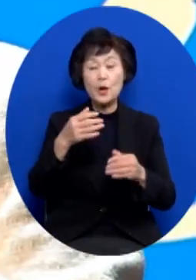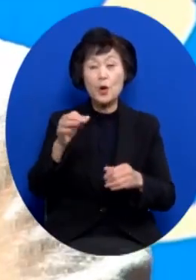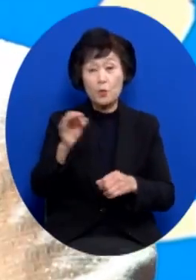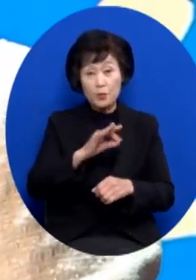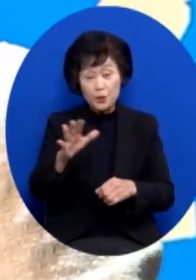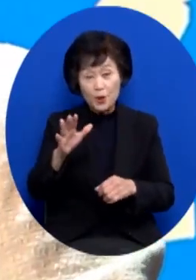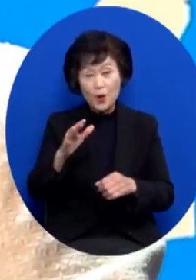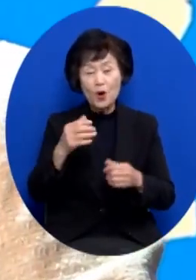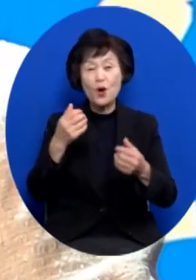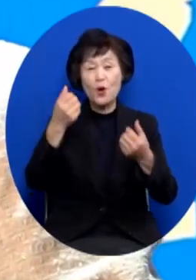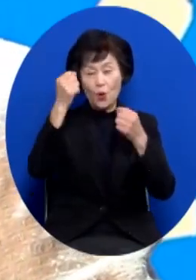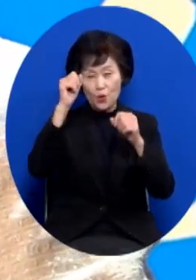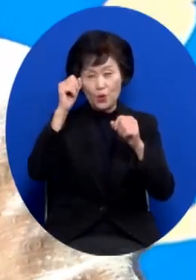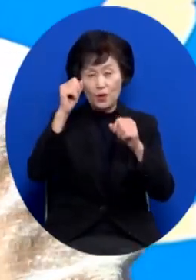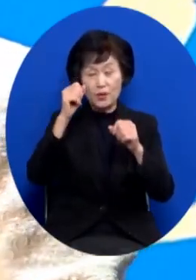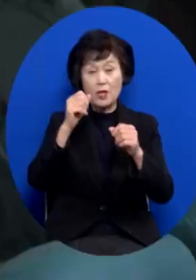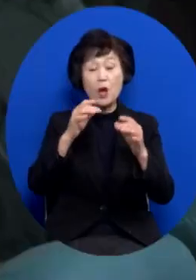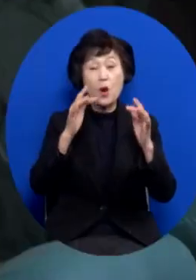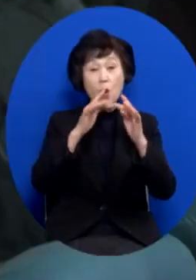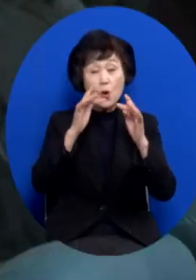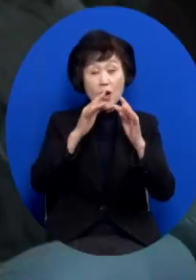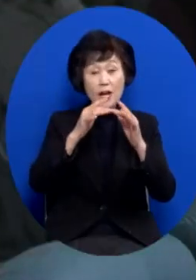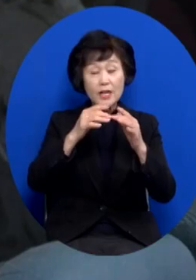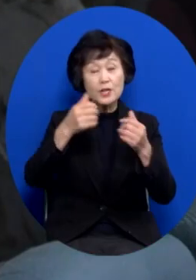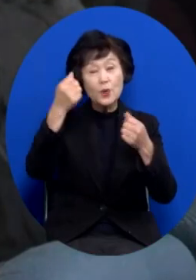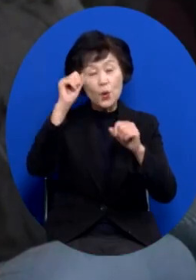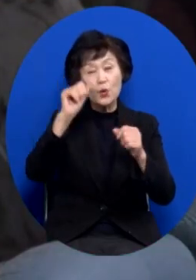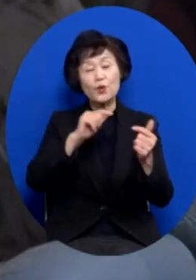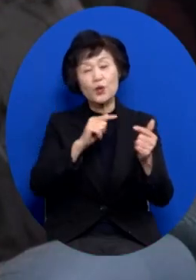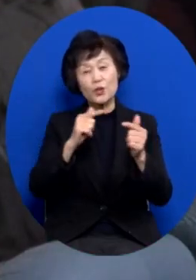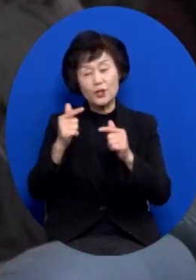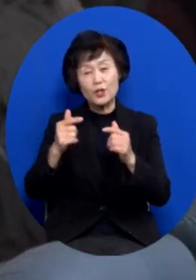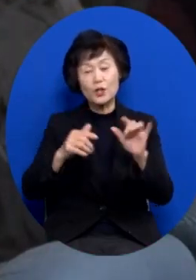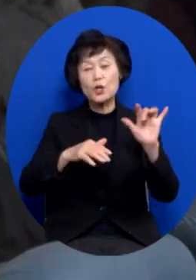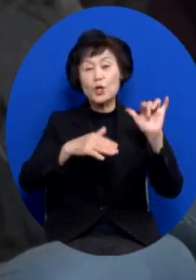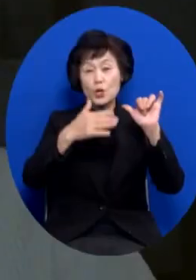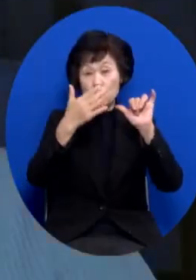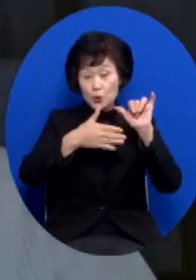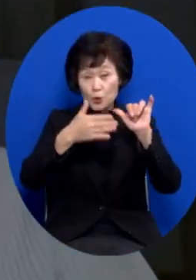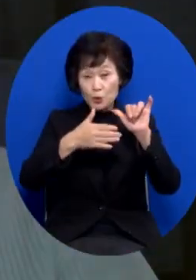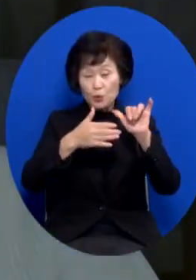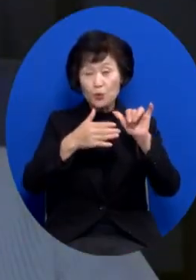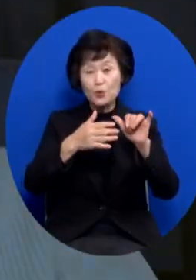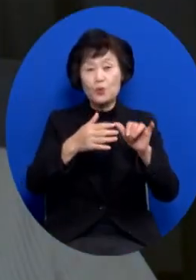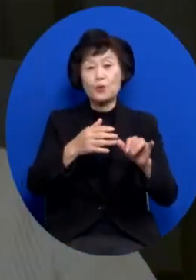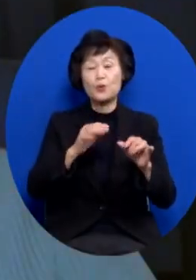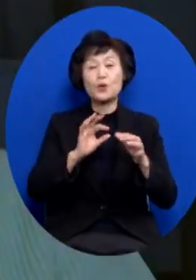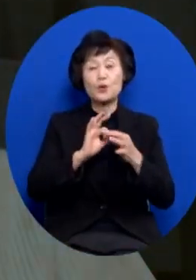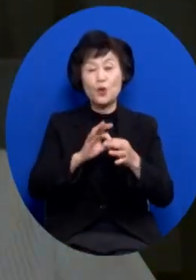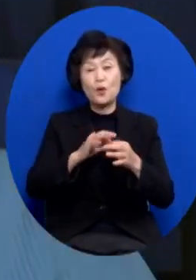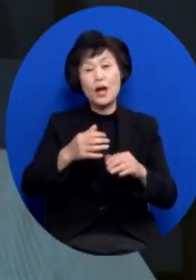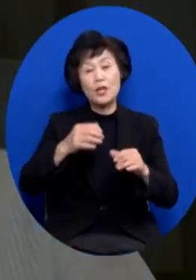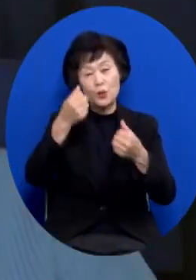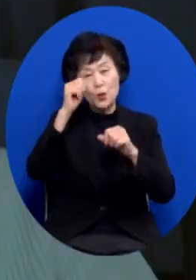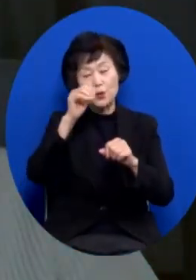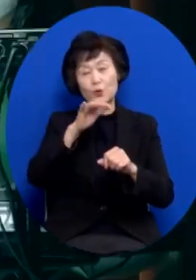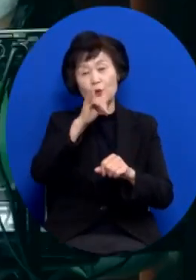진행됐으며 온라인 관람을 위한 유튜브 중계도 실시됐습니다. 백석예대 측은 콘서트를 통해 위로와